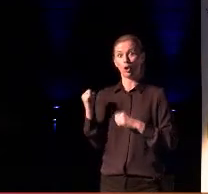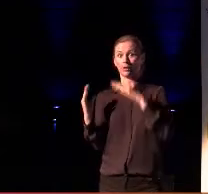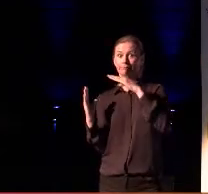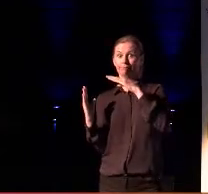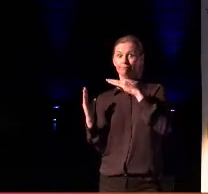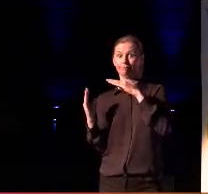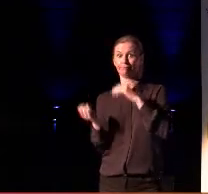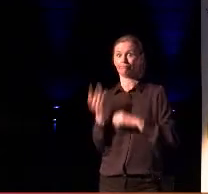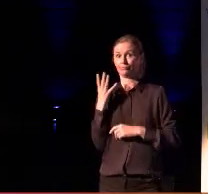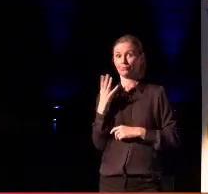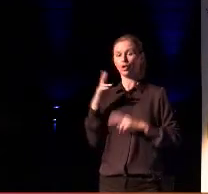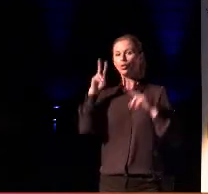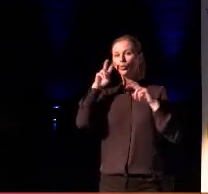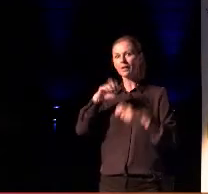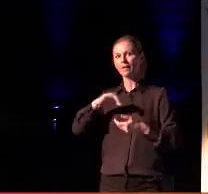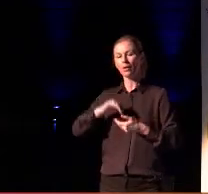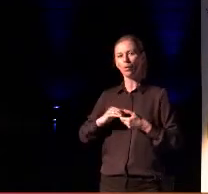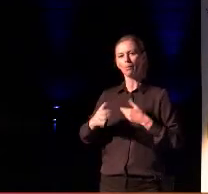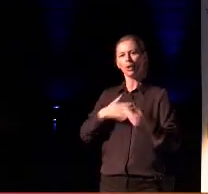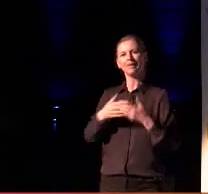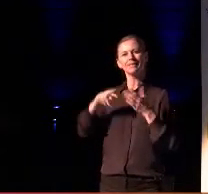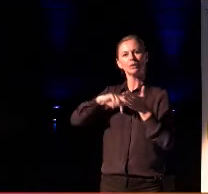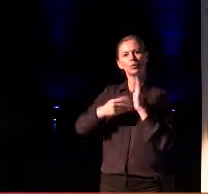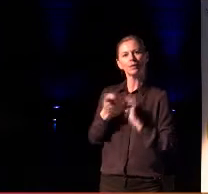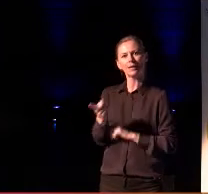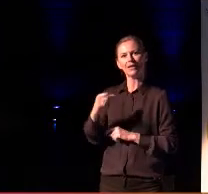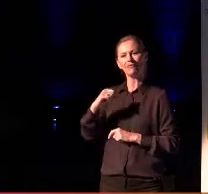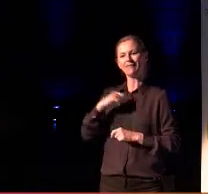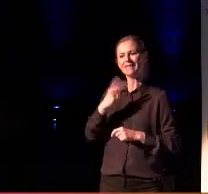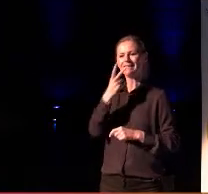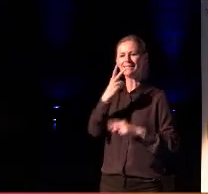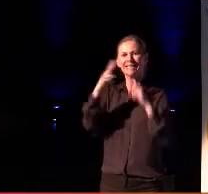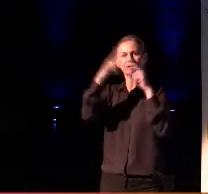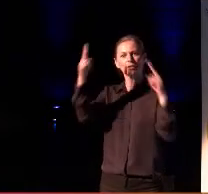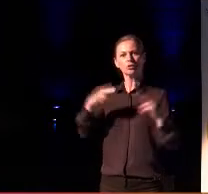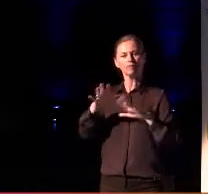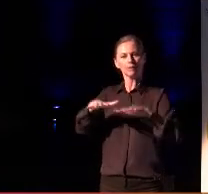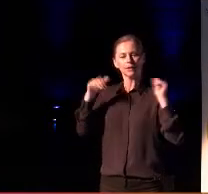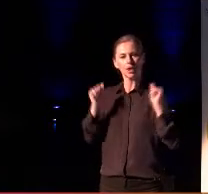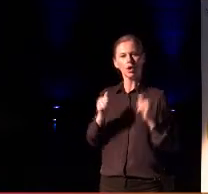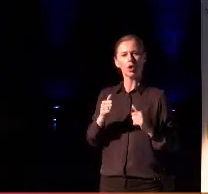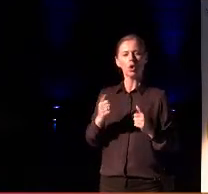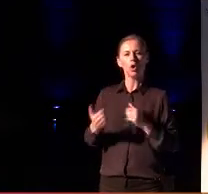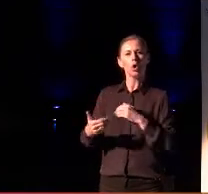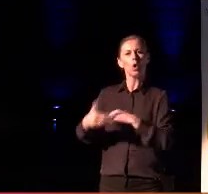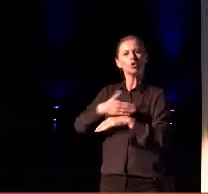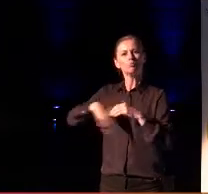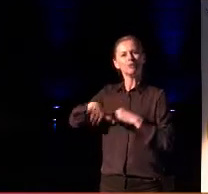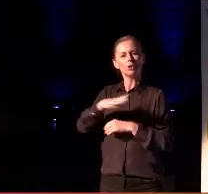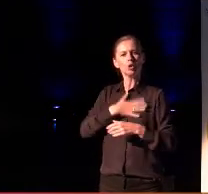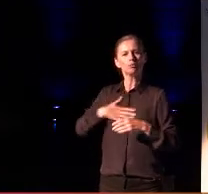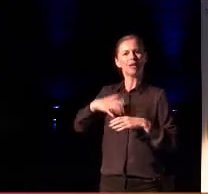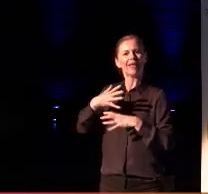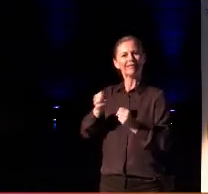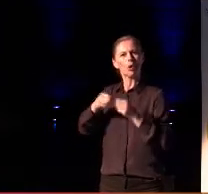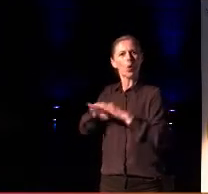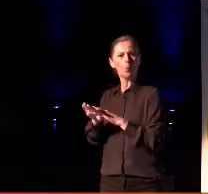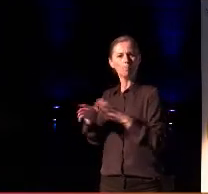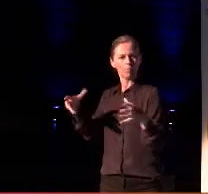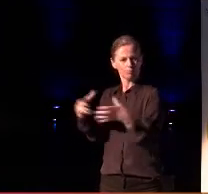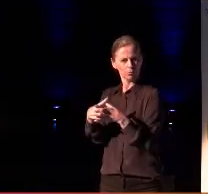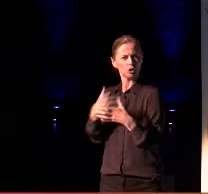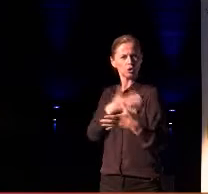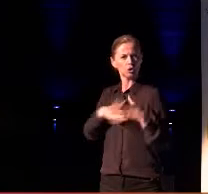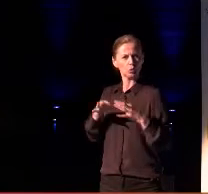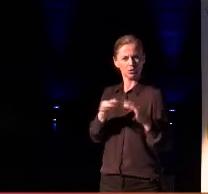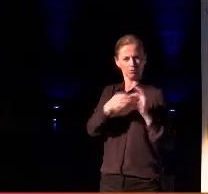det vi kaller utredning og behandlingsteknologier. Hvis man på internasjonale konferanser så kaller man dette hospital at home løsninger. Det hvor sykehusene kommer inn